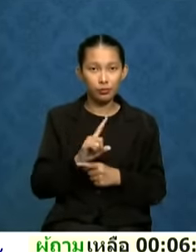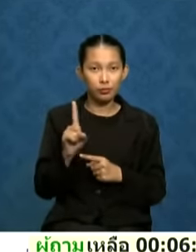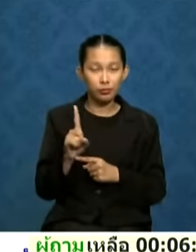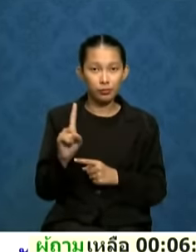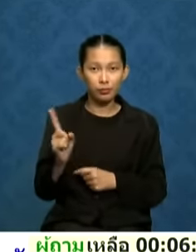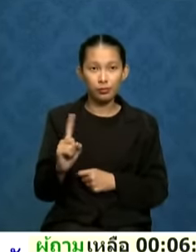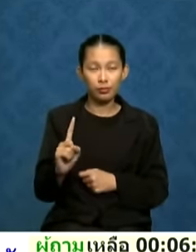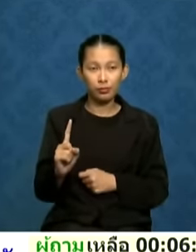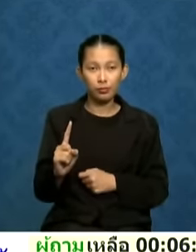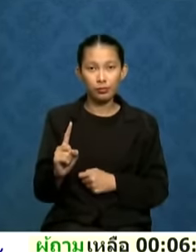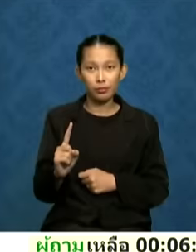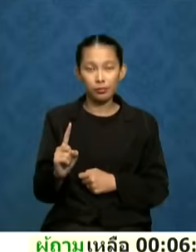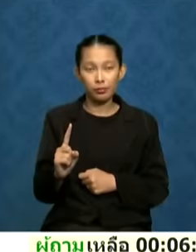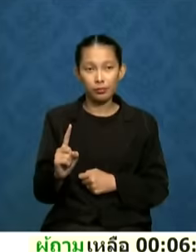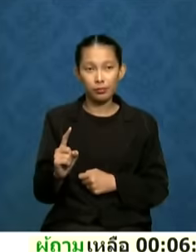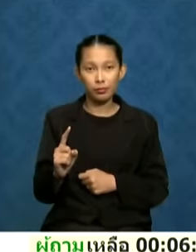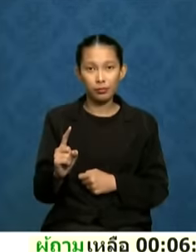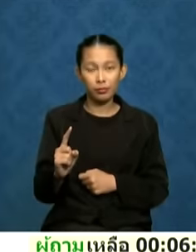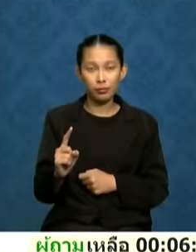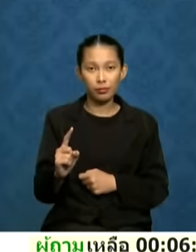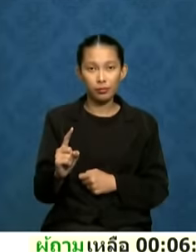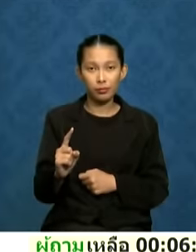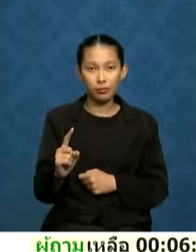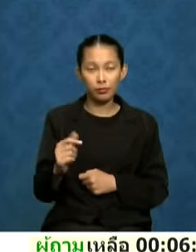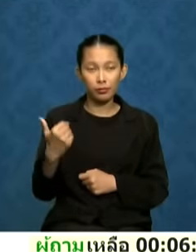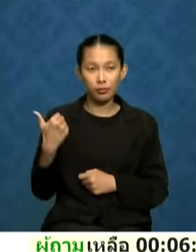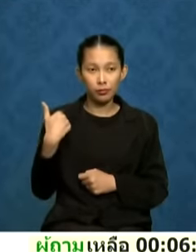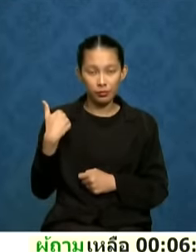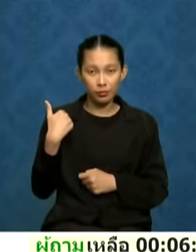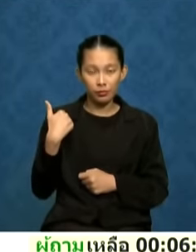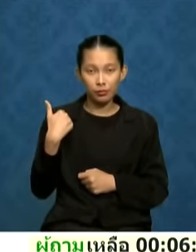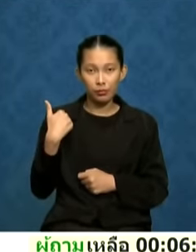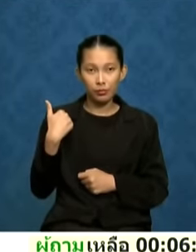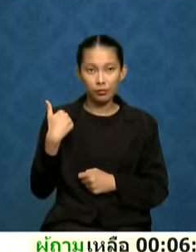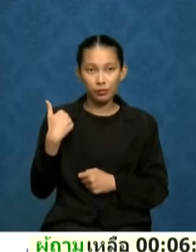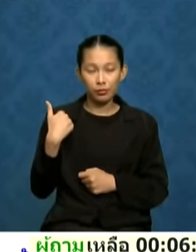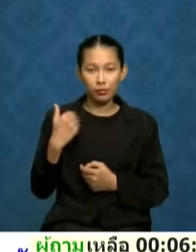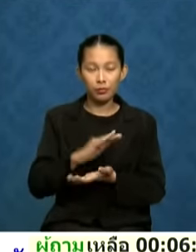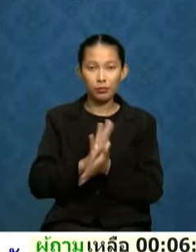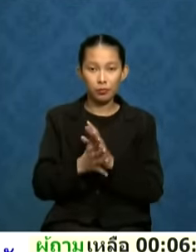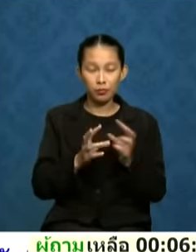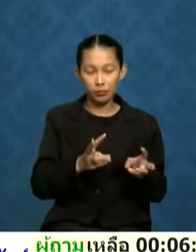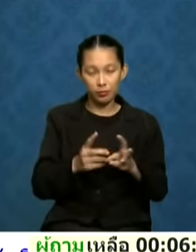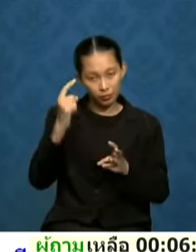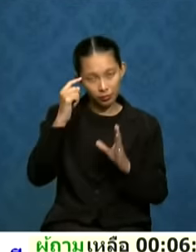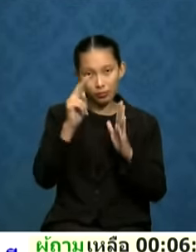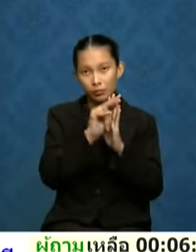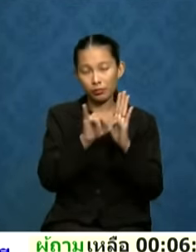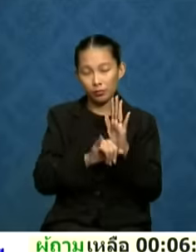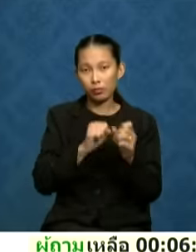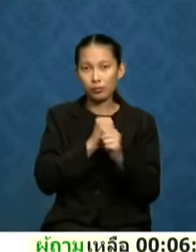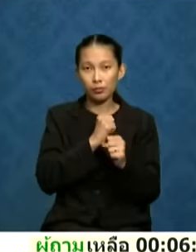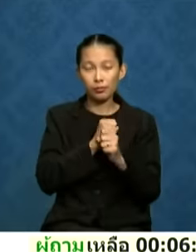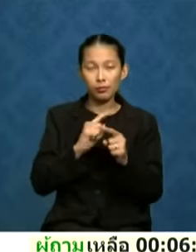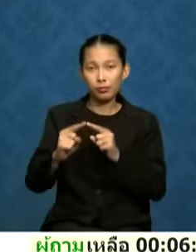อเรามีการปรับวิธีคิดนโยบายและวธีการทำงานต่าง